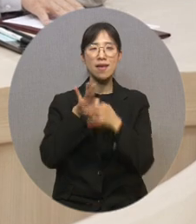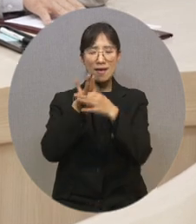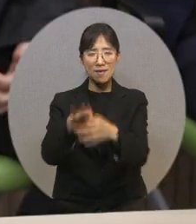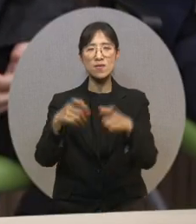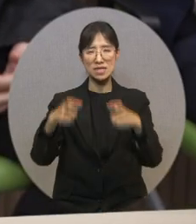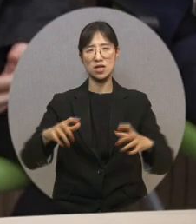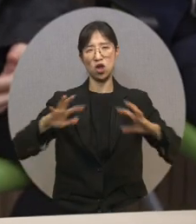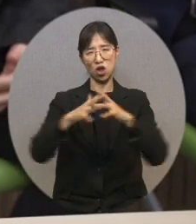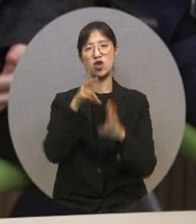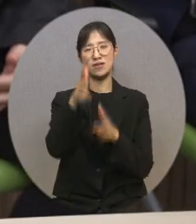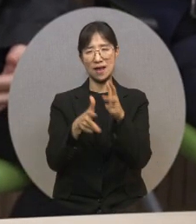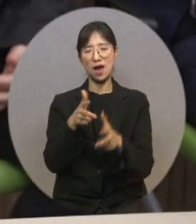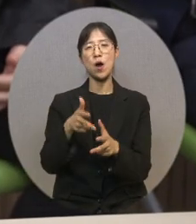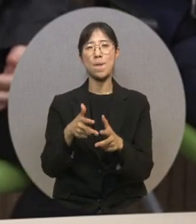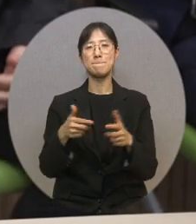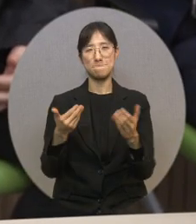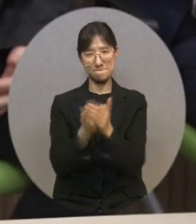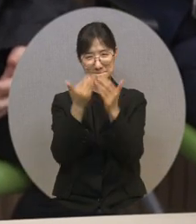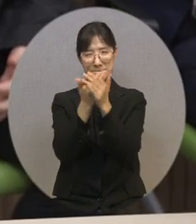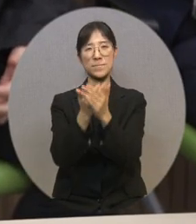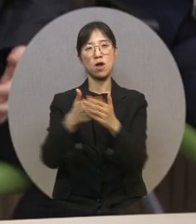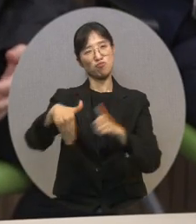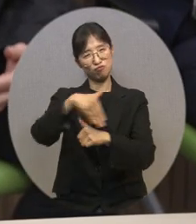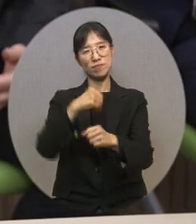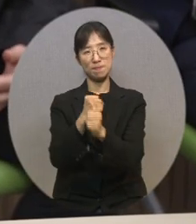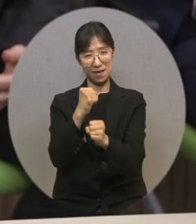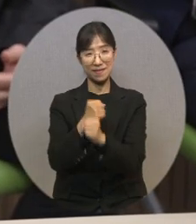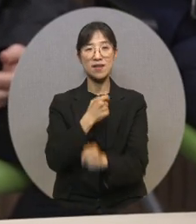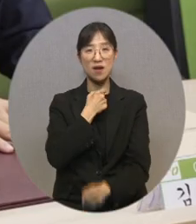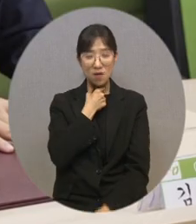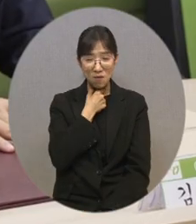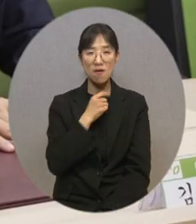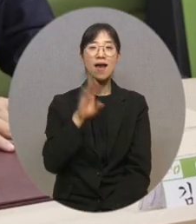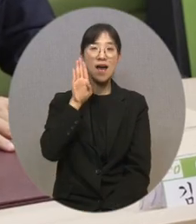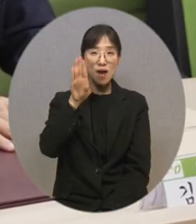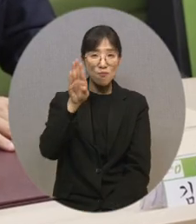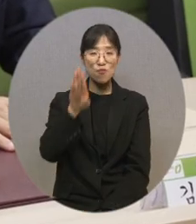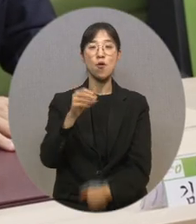지속적인 지역건설산업 활성화 분위기 조성을 위해 착공 예정인